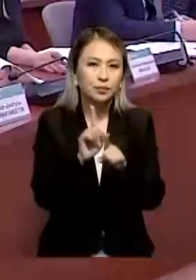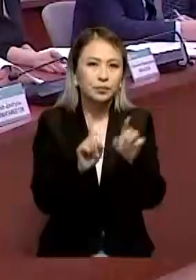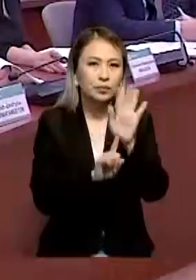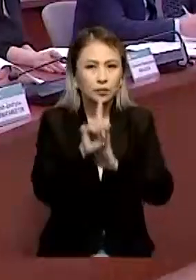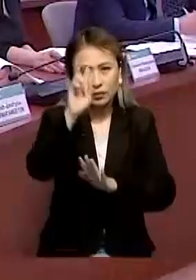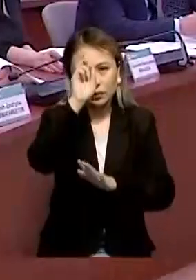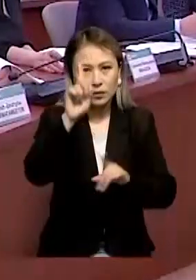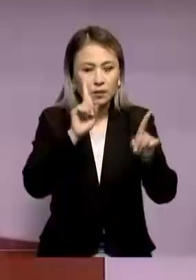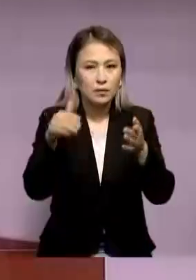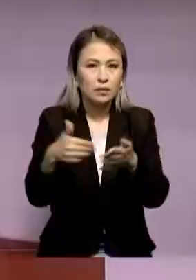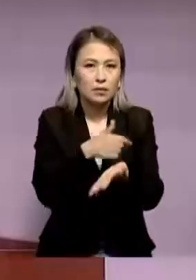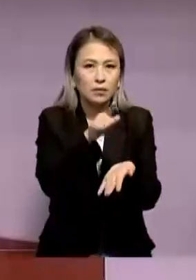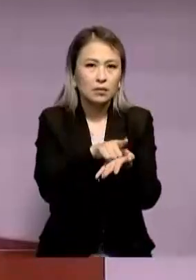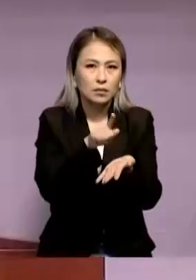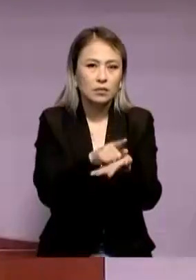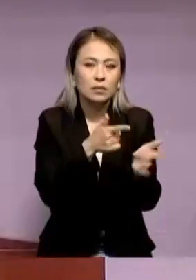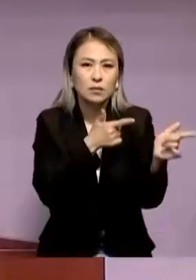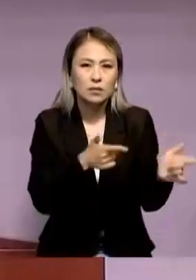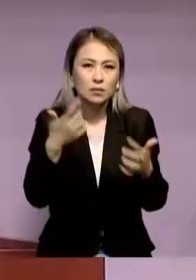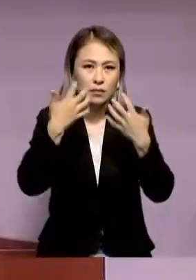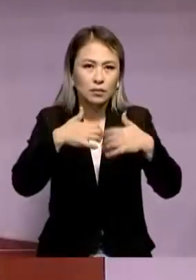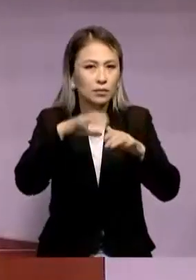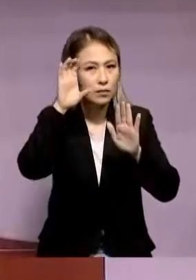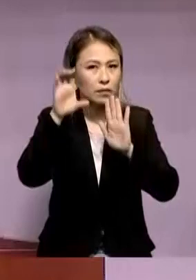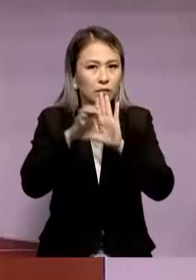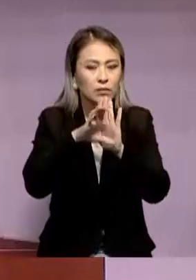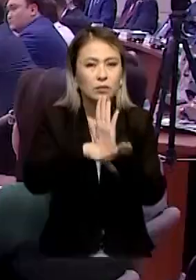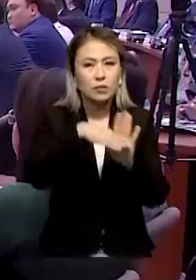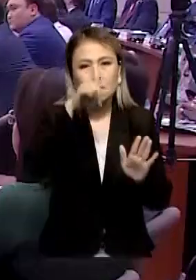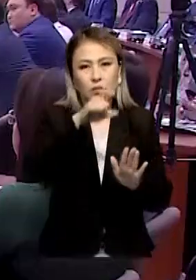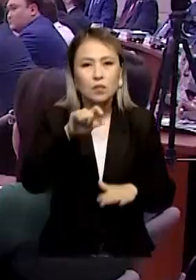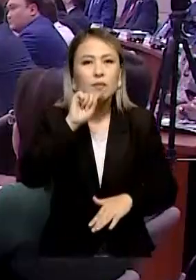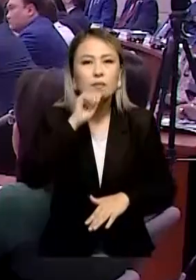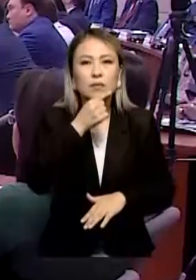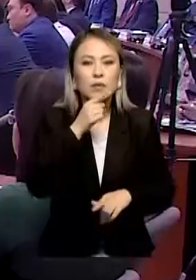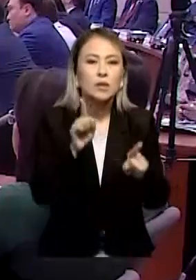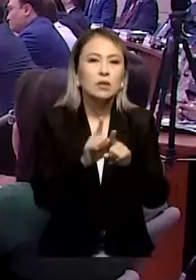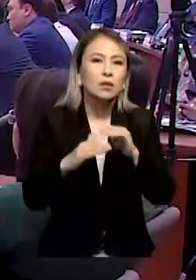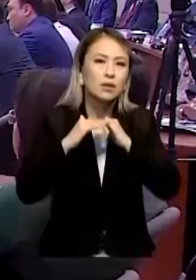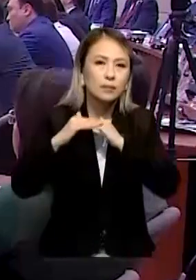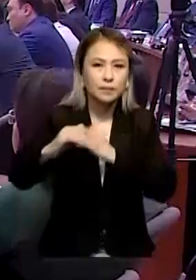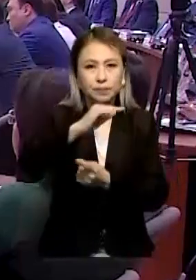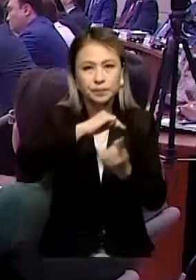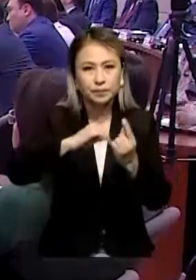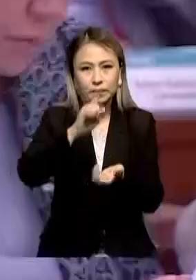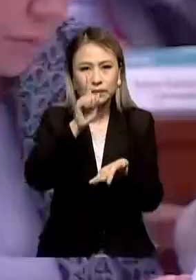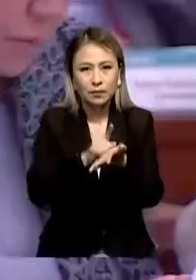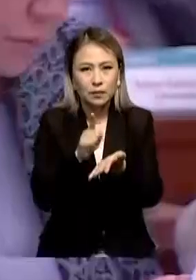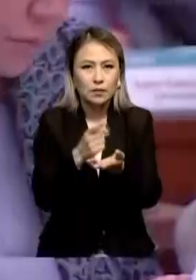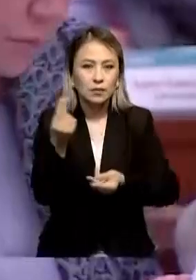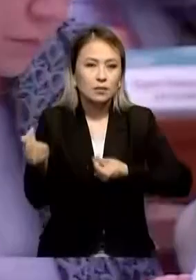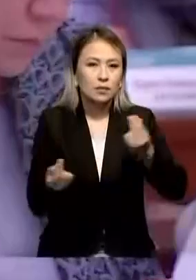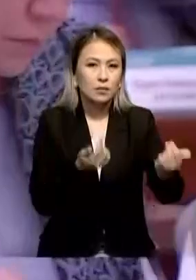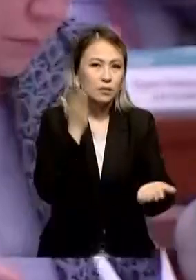итермелейді. Үкімет мүшелерінің жаңа салық кодексін әзірлеу бойынша есебін тыңдаған депутаттар, бұл ел экономикасына әрбір кәсіпкерге және